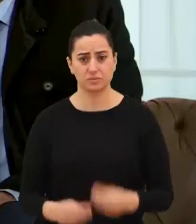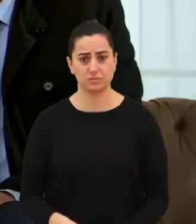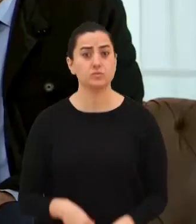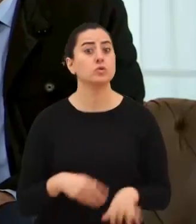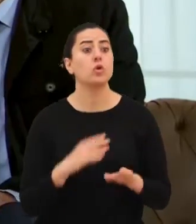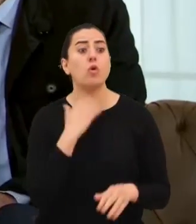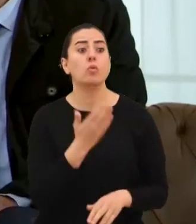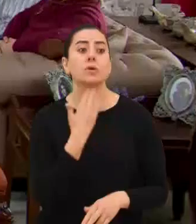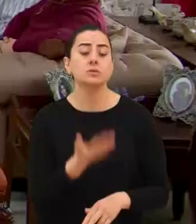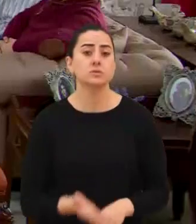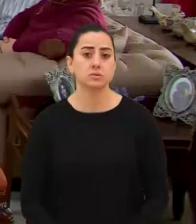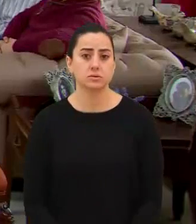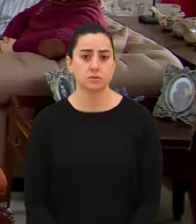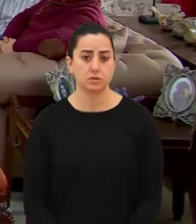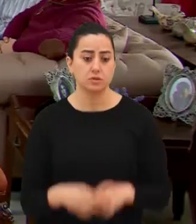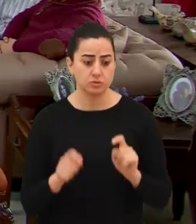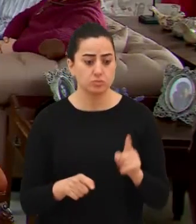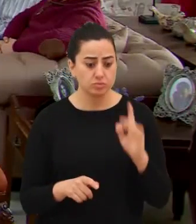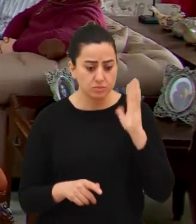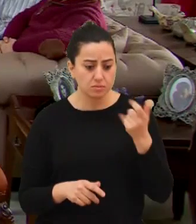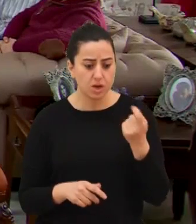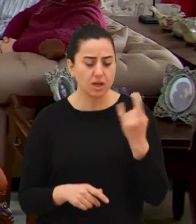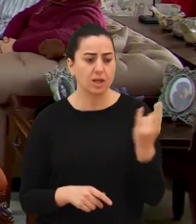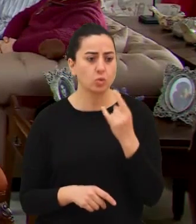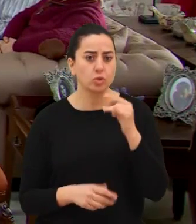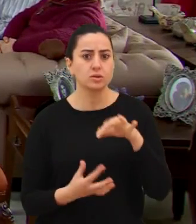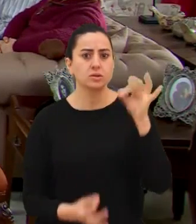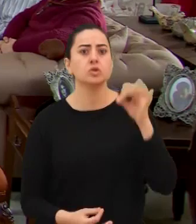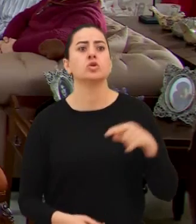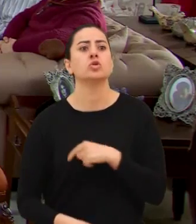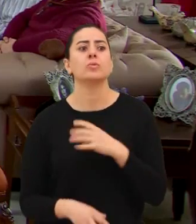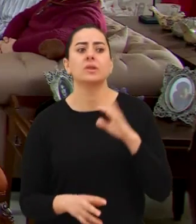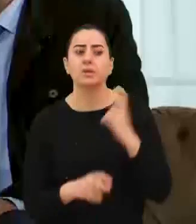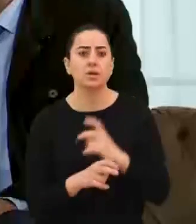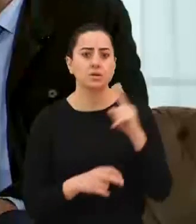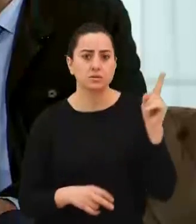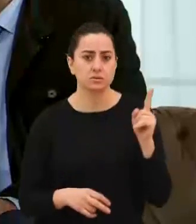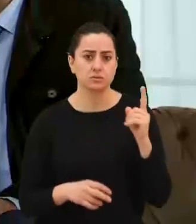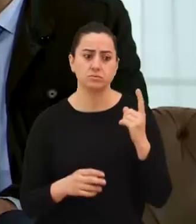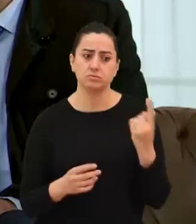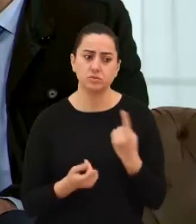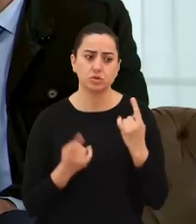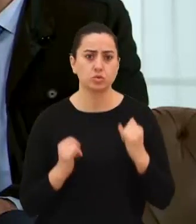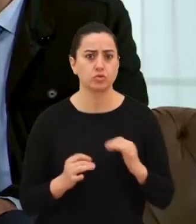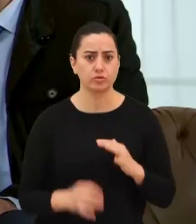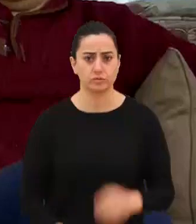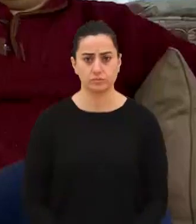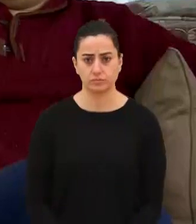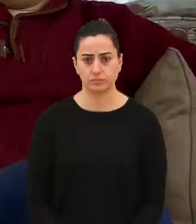Yok yok, olmaz. Şimdi bu kadar parayla dolaşan adamlar öyle normal tekin adamlar değildir. Başımıza bir iş açmayalım